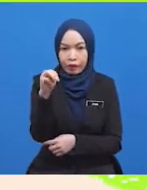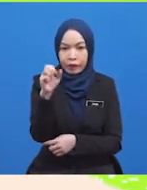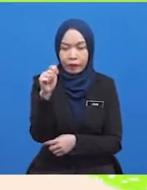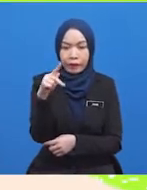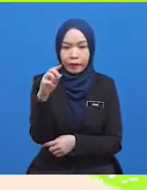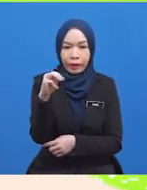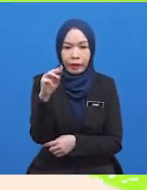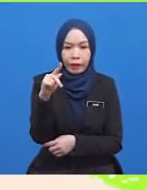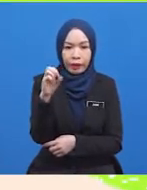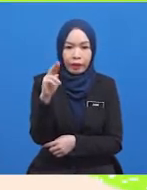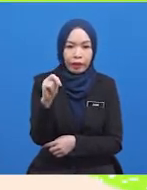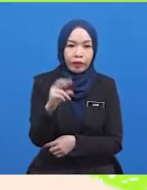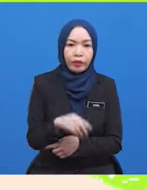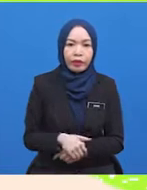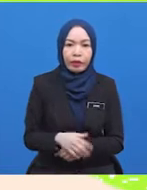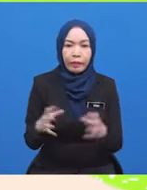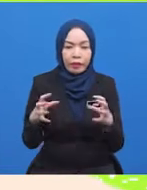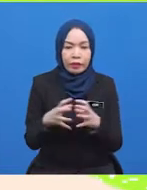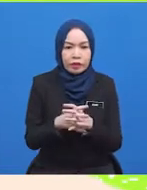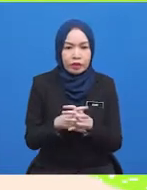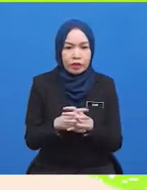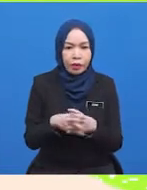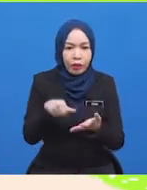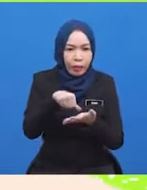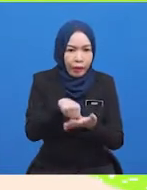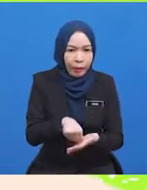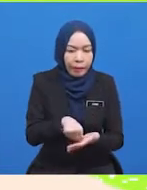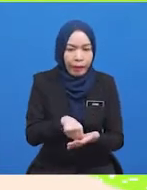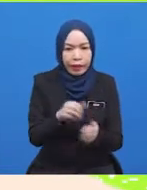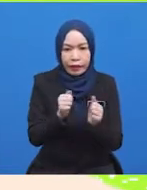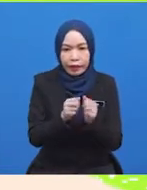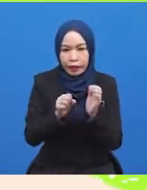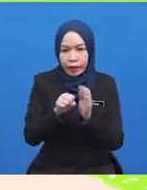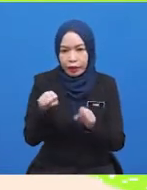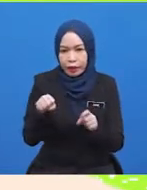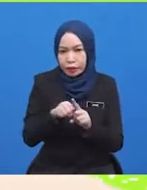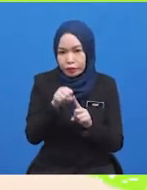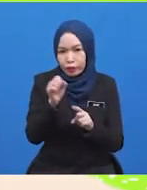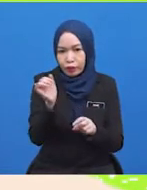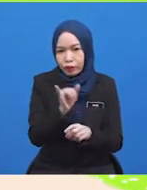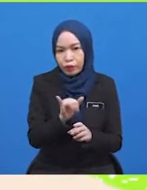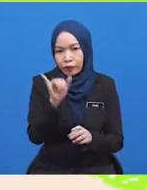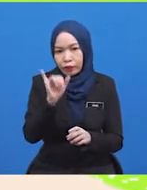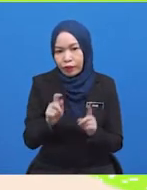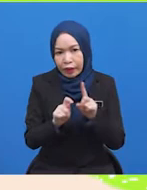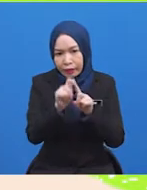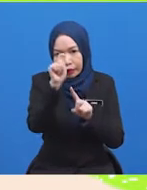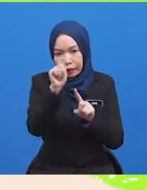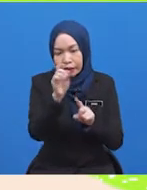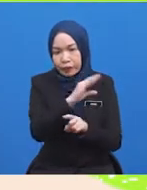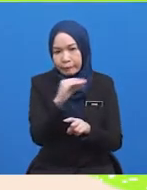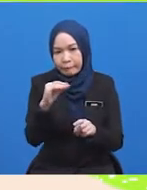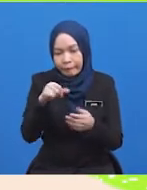dan dimampatkan oleh tekanan yang tinggi sehingga menjadi padat. Kejadian ini